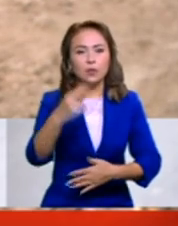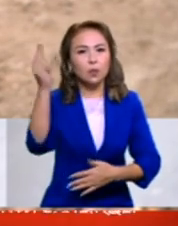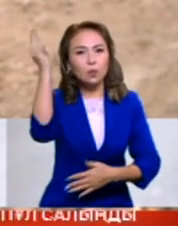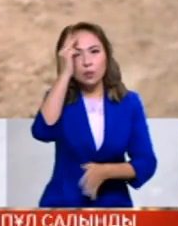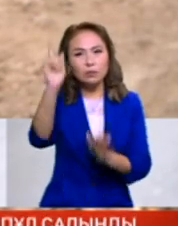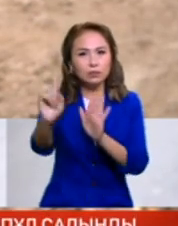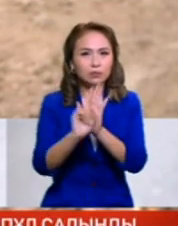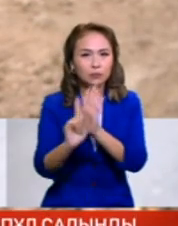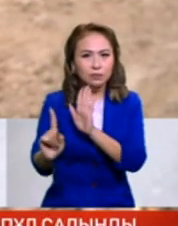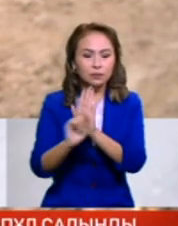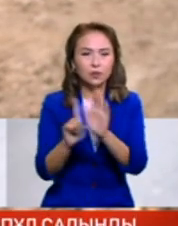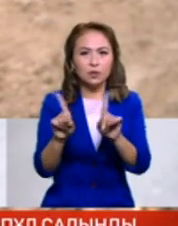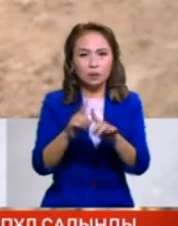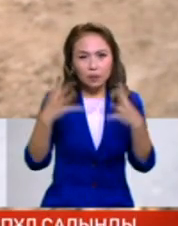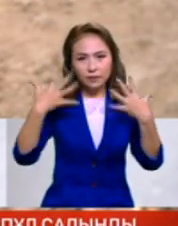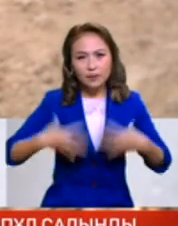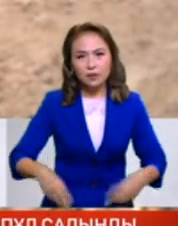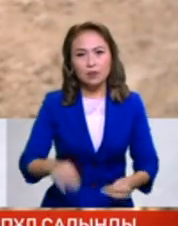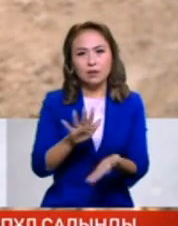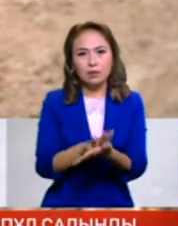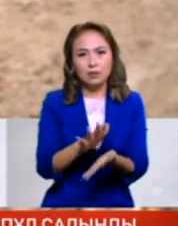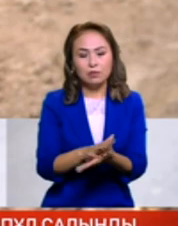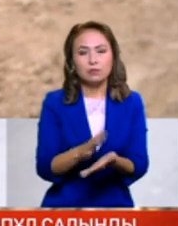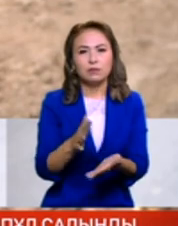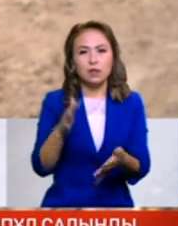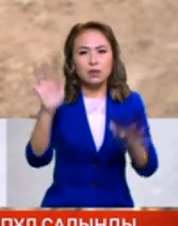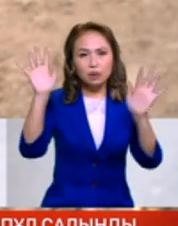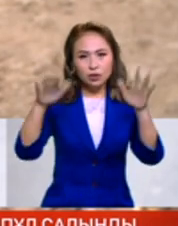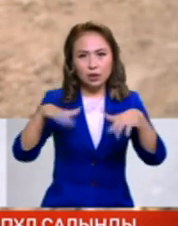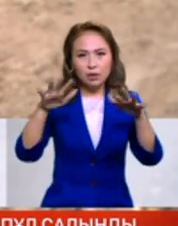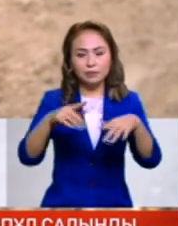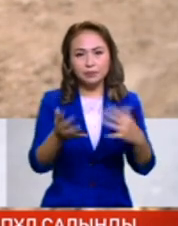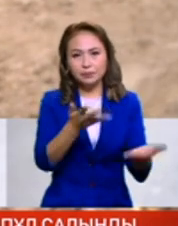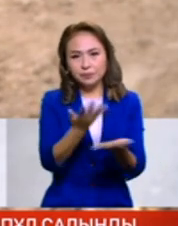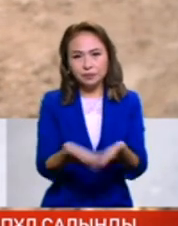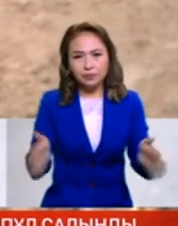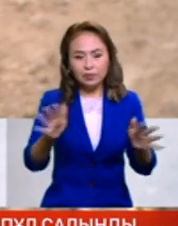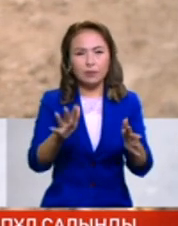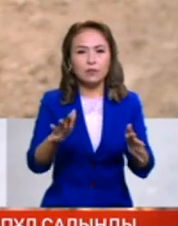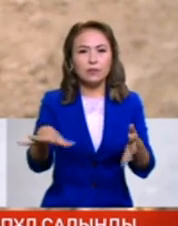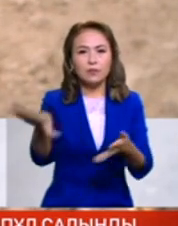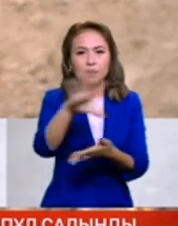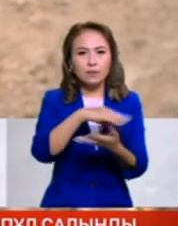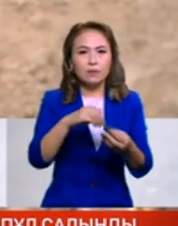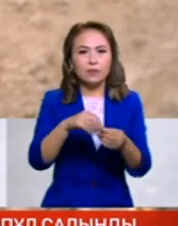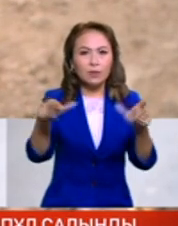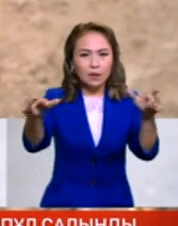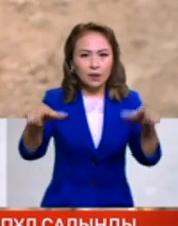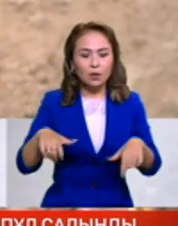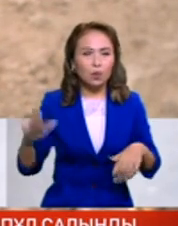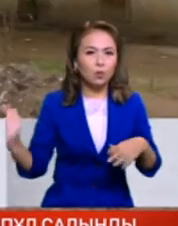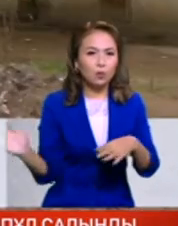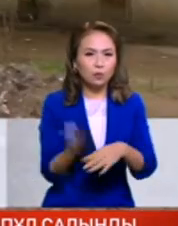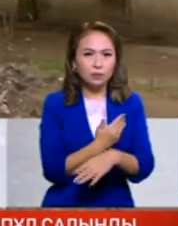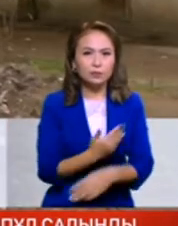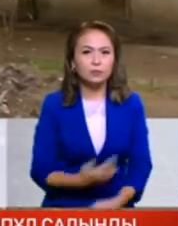мектепке барғанша үсті бастары балшық болады. Жаңбыр жауса, қазылып-қазылып қалады. Жан-жақтың бордюрларын бәрін алып